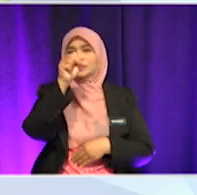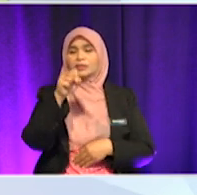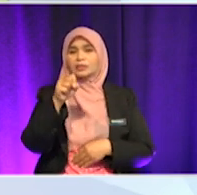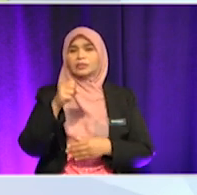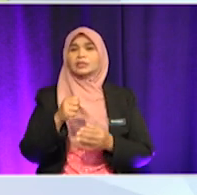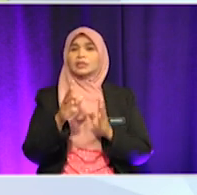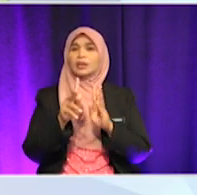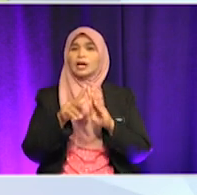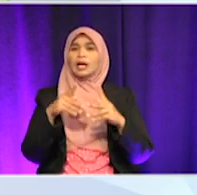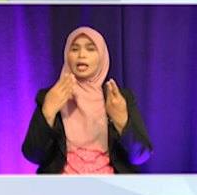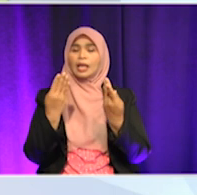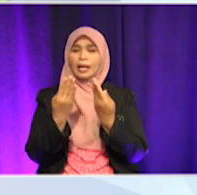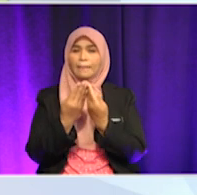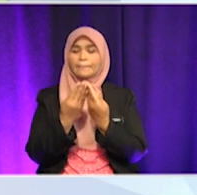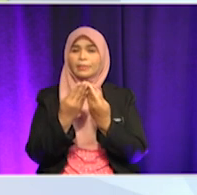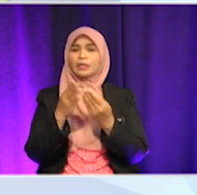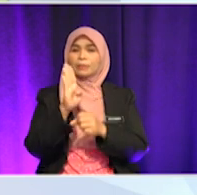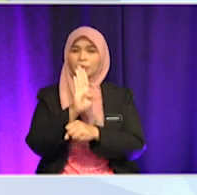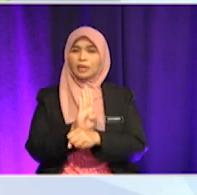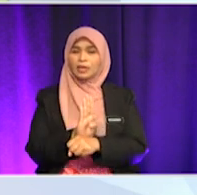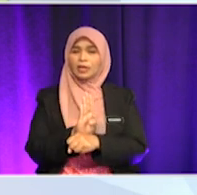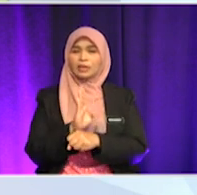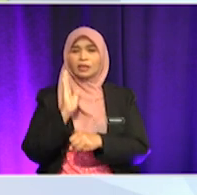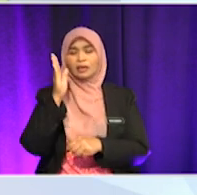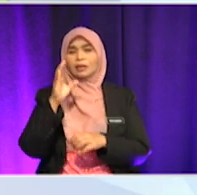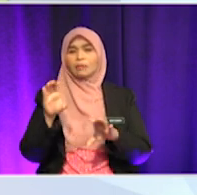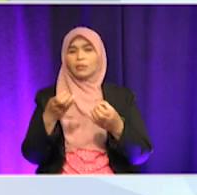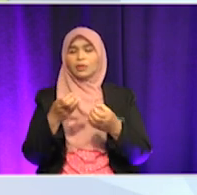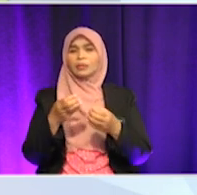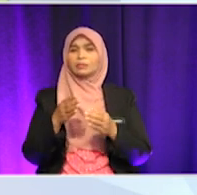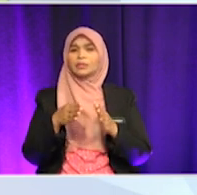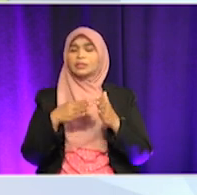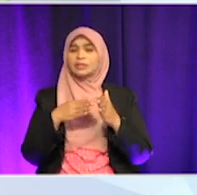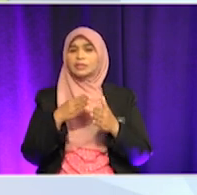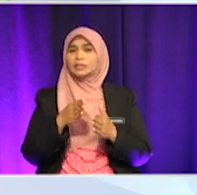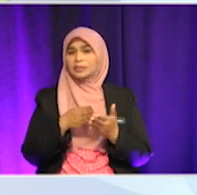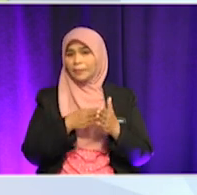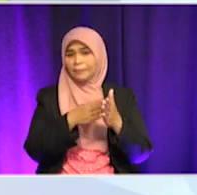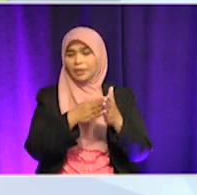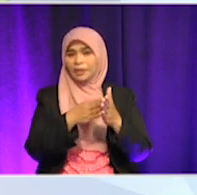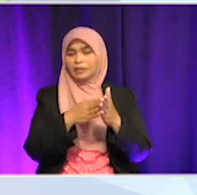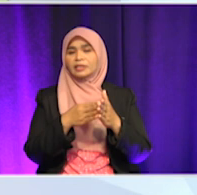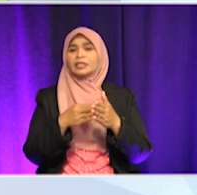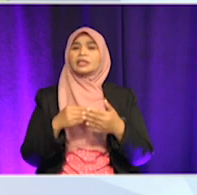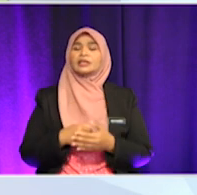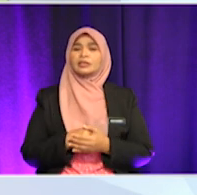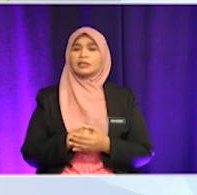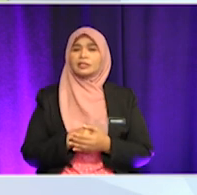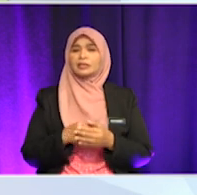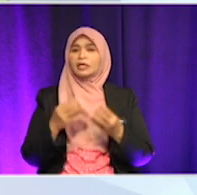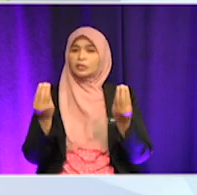akan membuat persembahan pada malam kebudayaan peringkat sekolah. Okey, jadual di atas menunjukkan bilangan